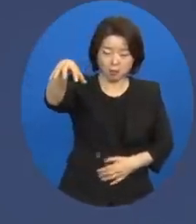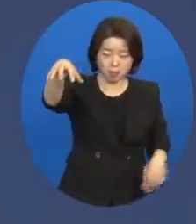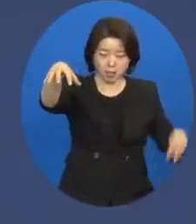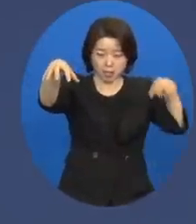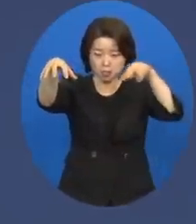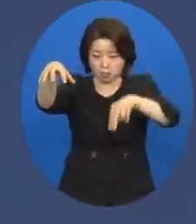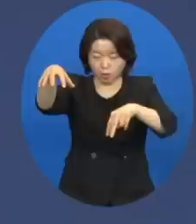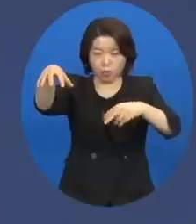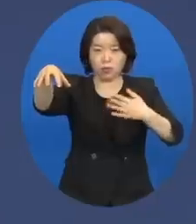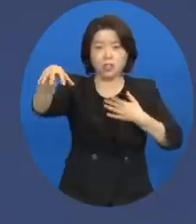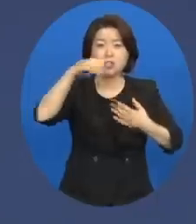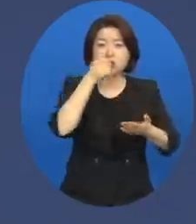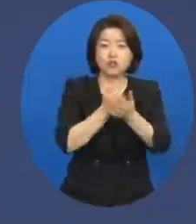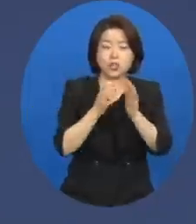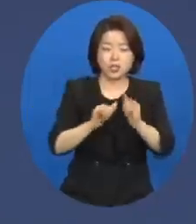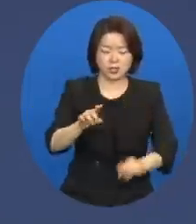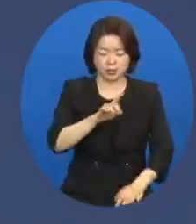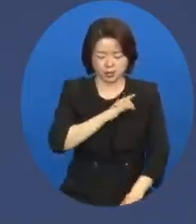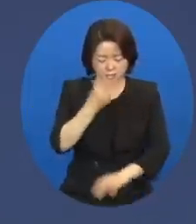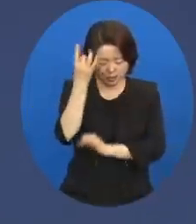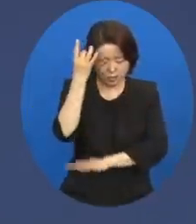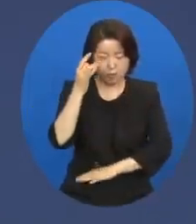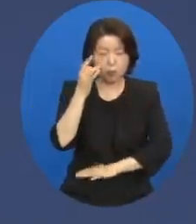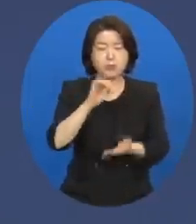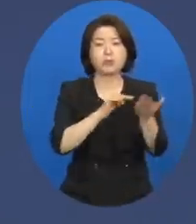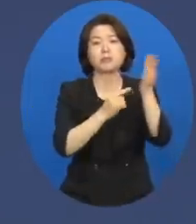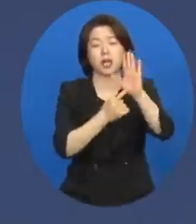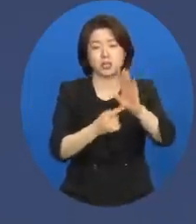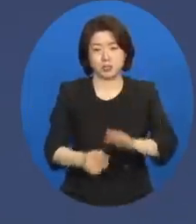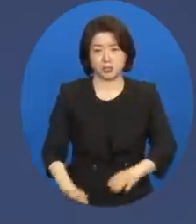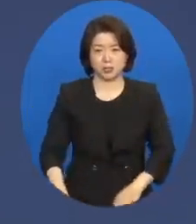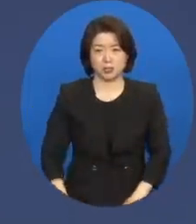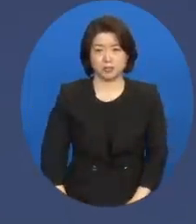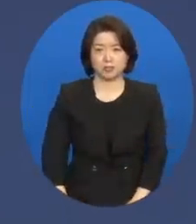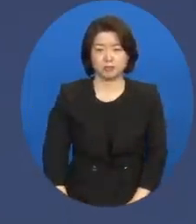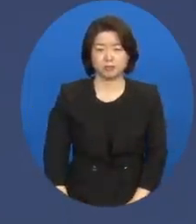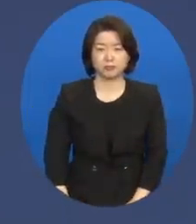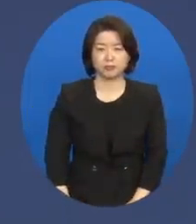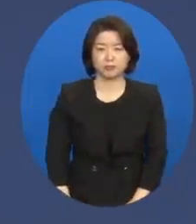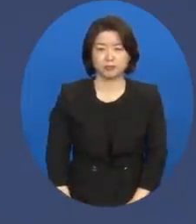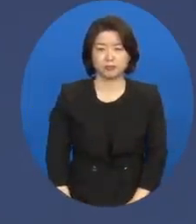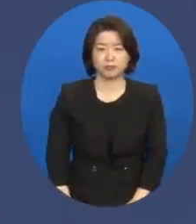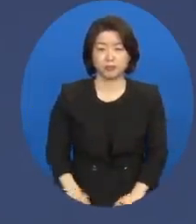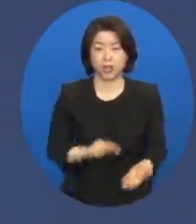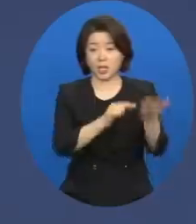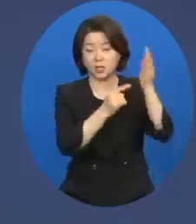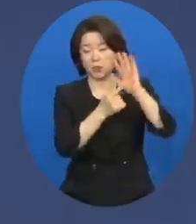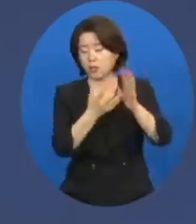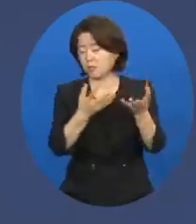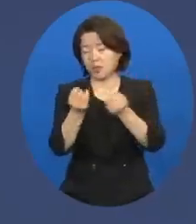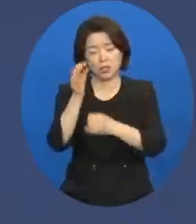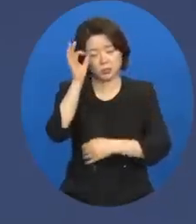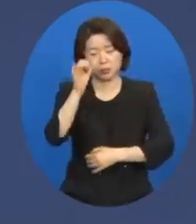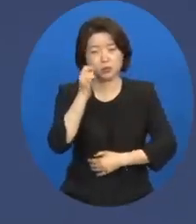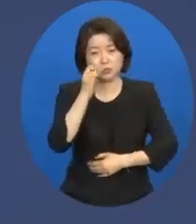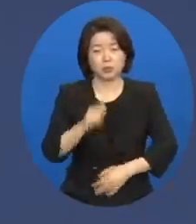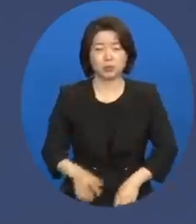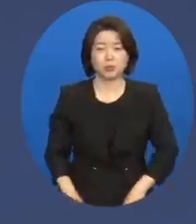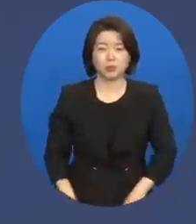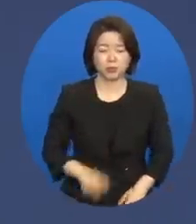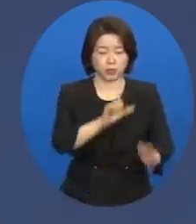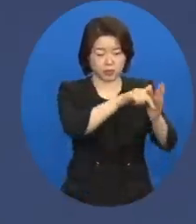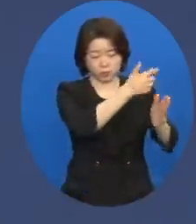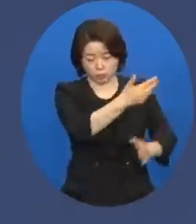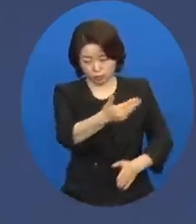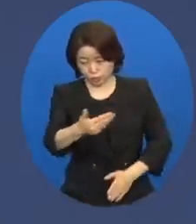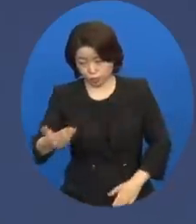죄인의 가장 기본적인 반응이에요. 근데 이 반응을 별로 못 봤단 말이에요. 그리고 세월이